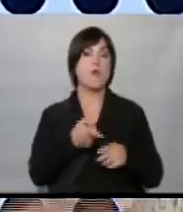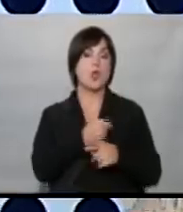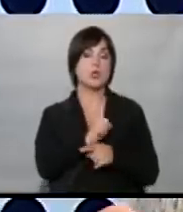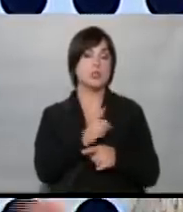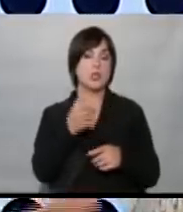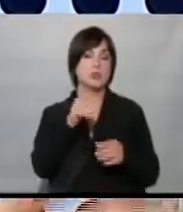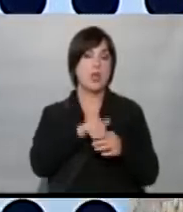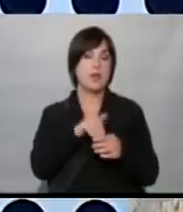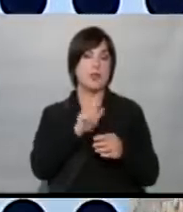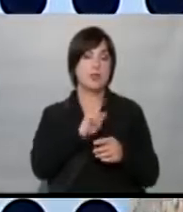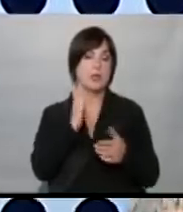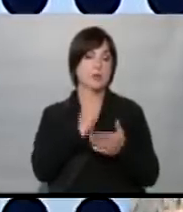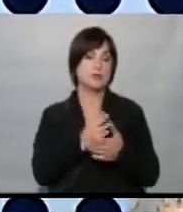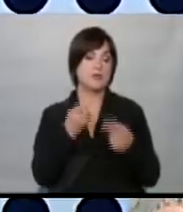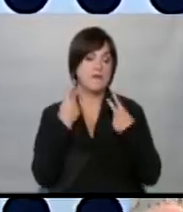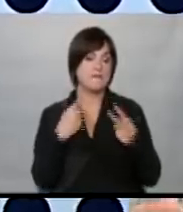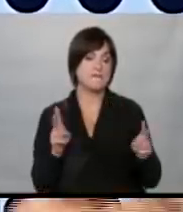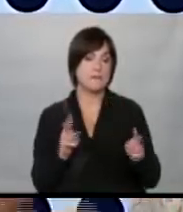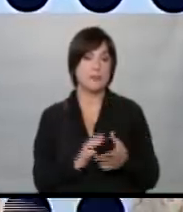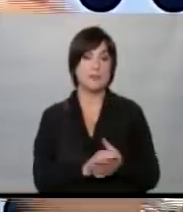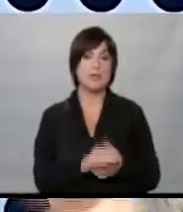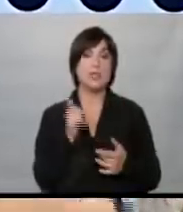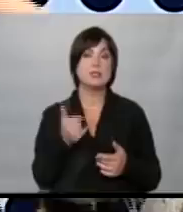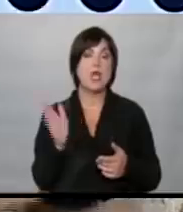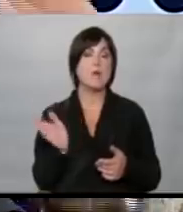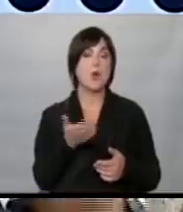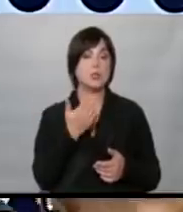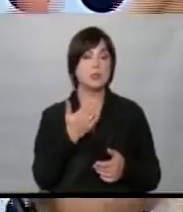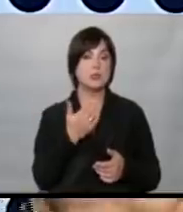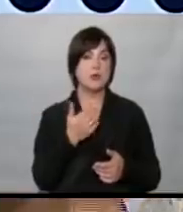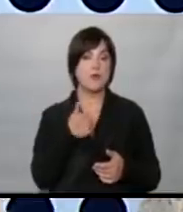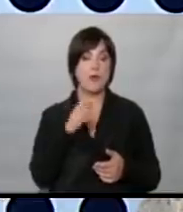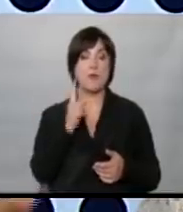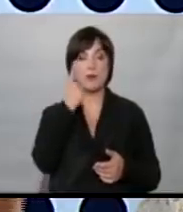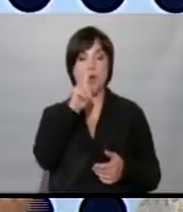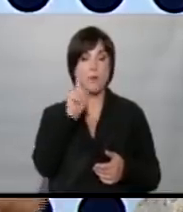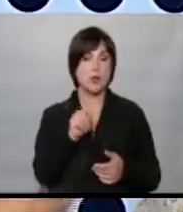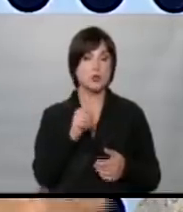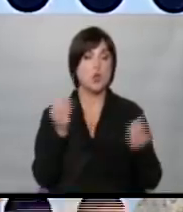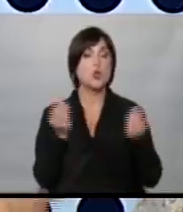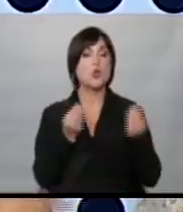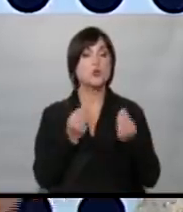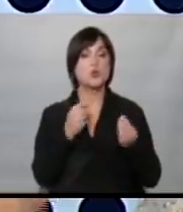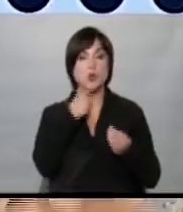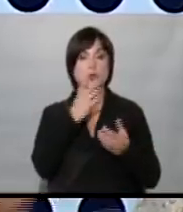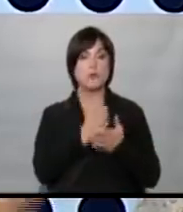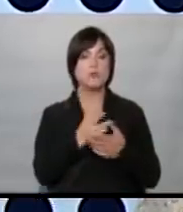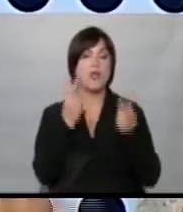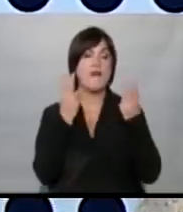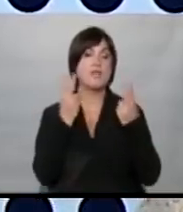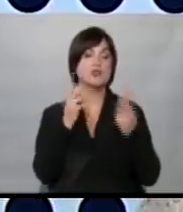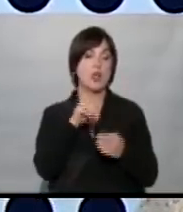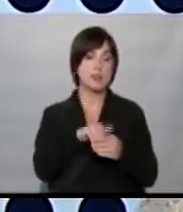значи референдумот не беше ни воопшто битен. Значи сега понатаму, затоа ова ми е првото прашање. Зошто ставаме толкава